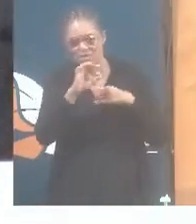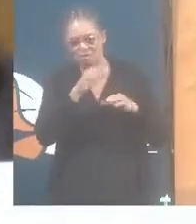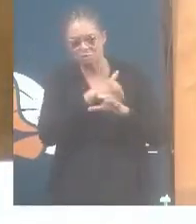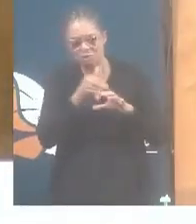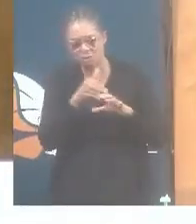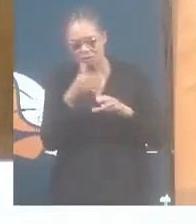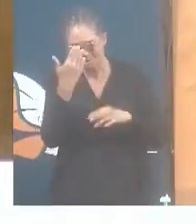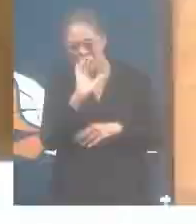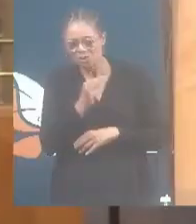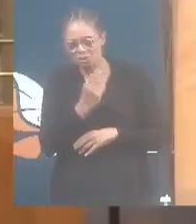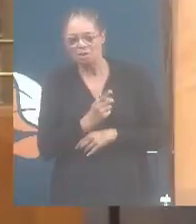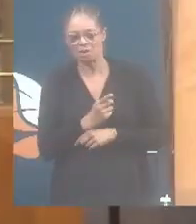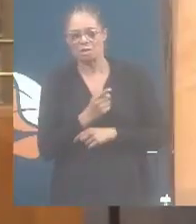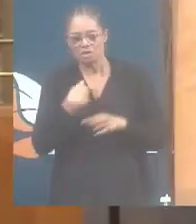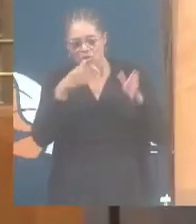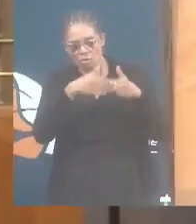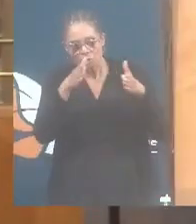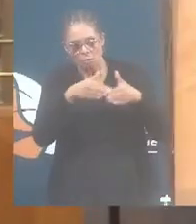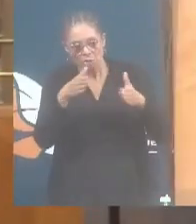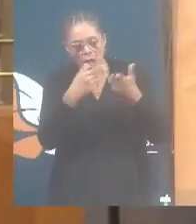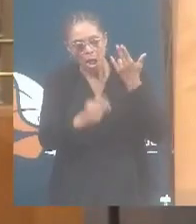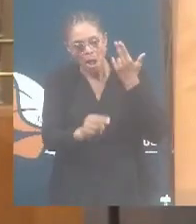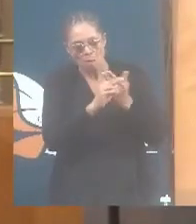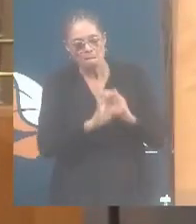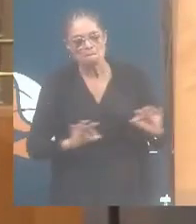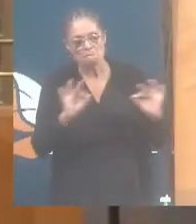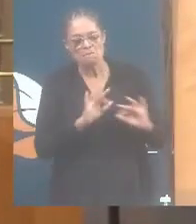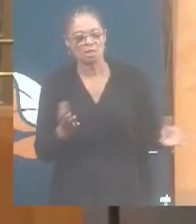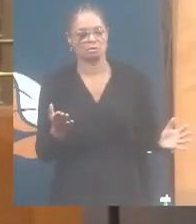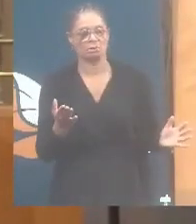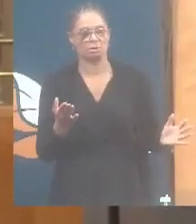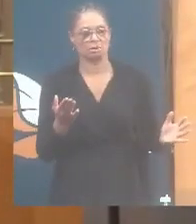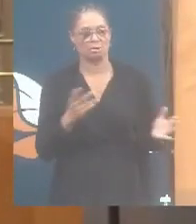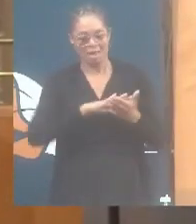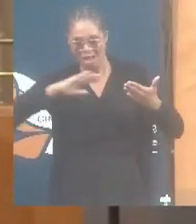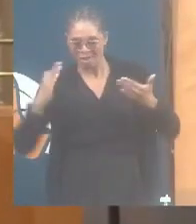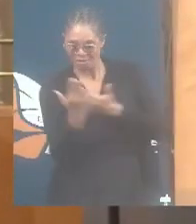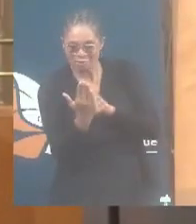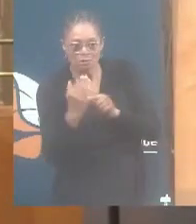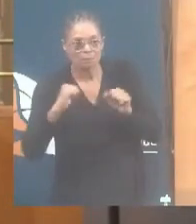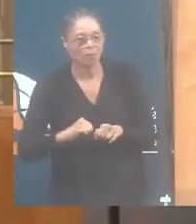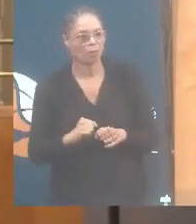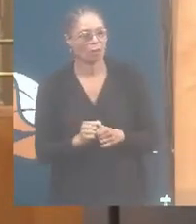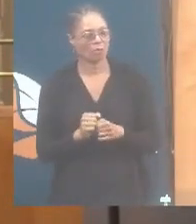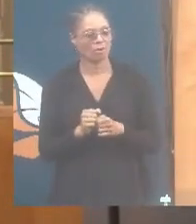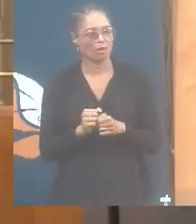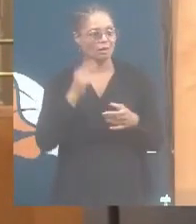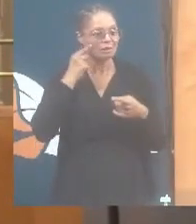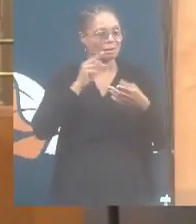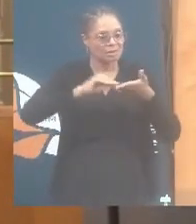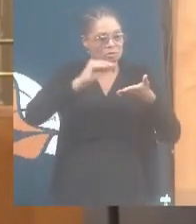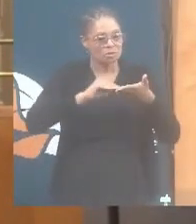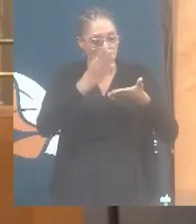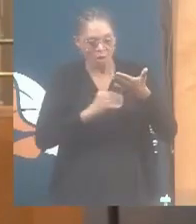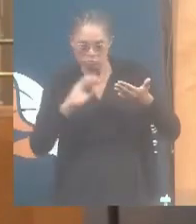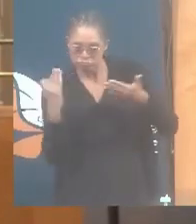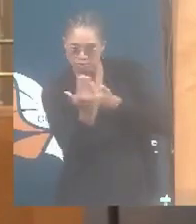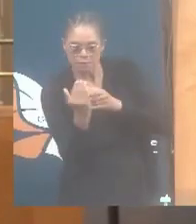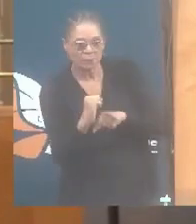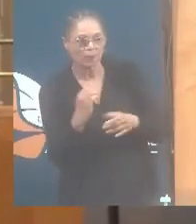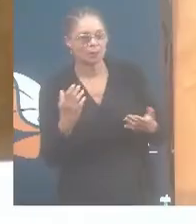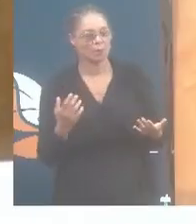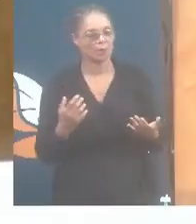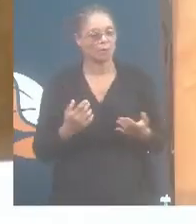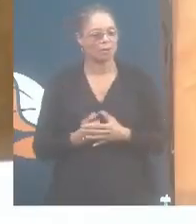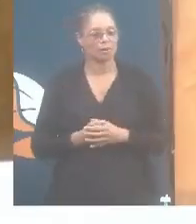ça fait un moment qu'on vous le demande et vous n'êtes pas capable de le mettre. Mettez-le en annexe. Mettez en annexe les écritures que vous avez trouvées. Et là, à ce moment, nous